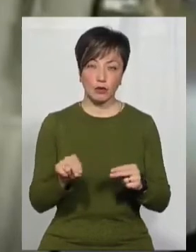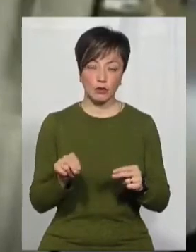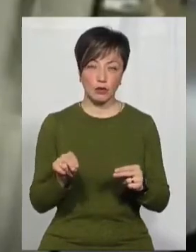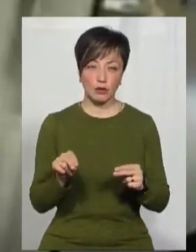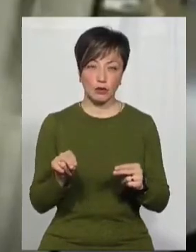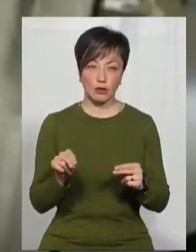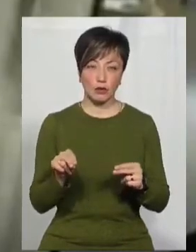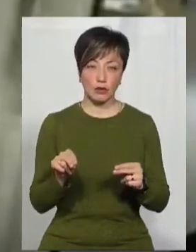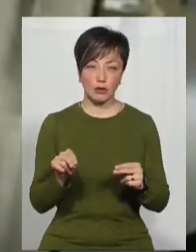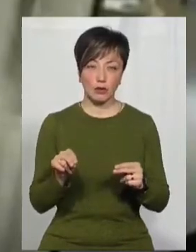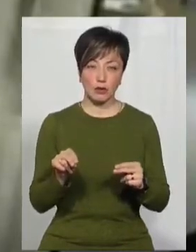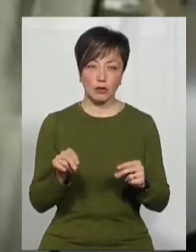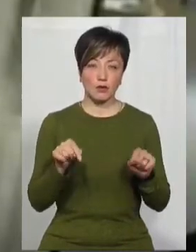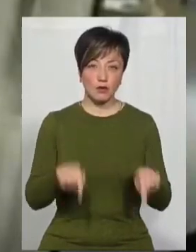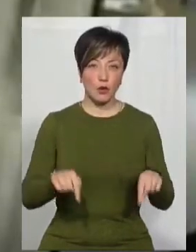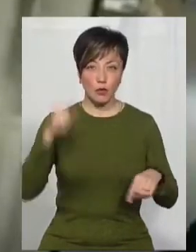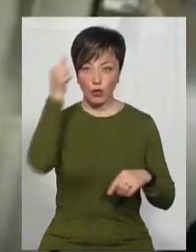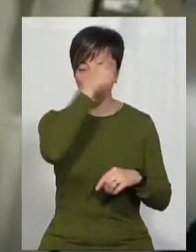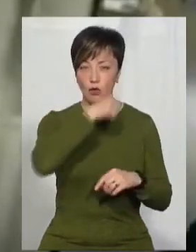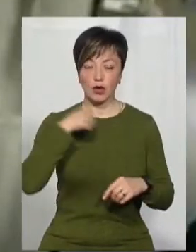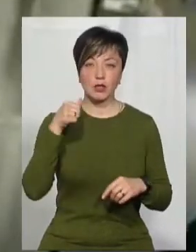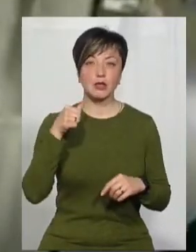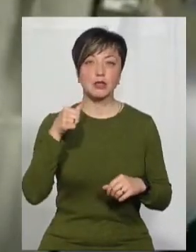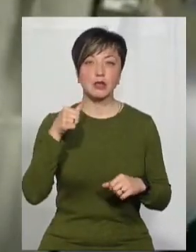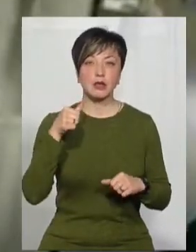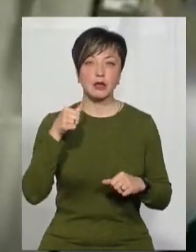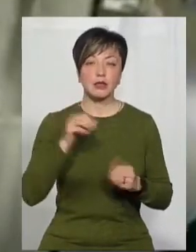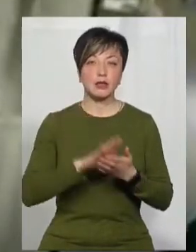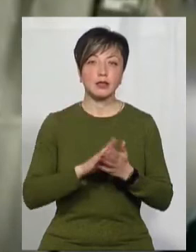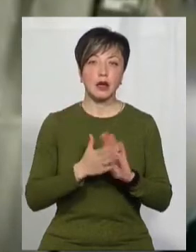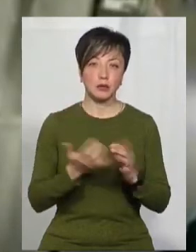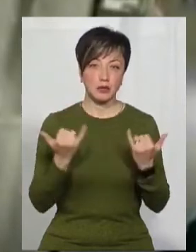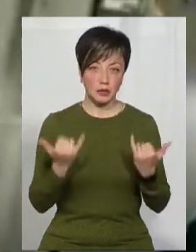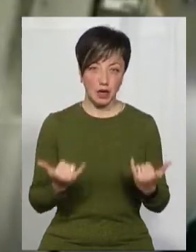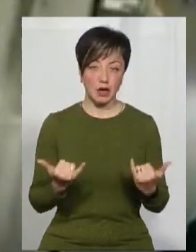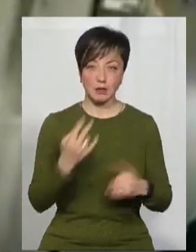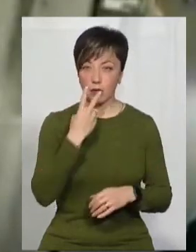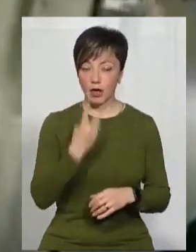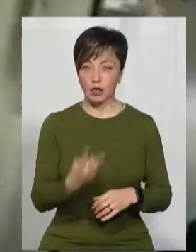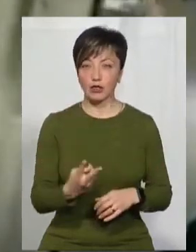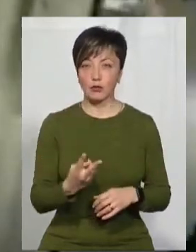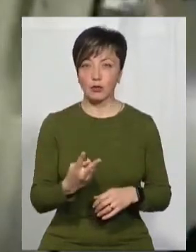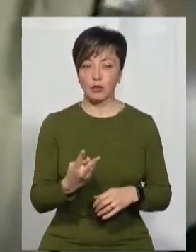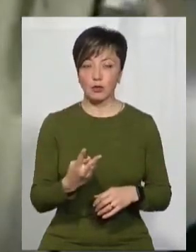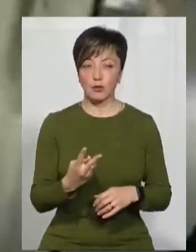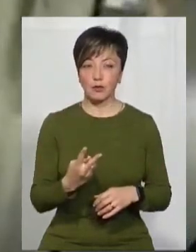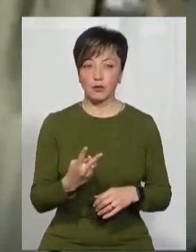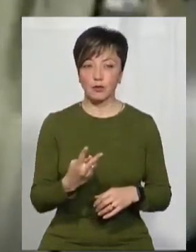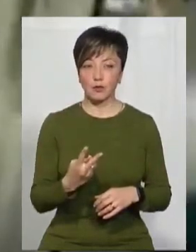Щодо цього року, то станом на зараз ми бачимо,